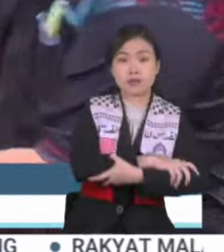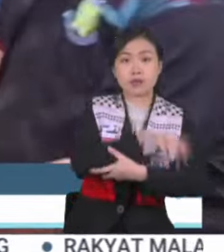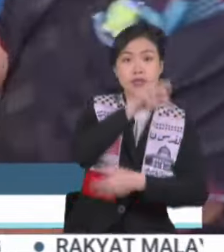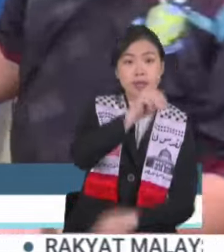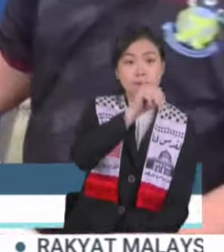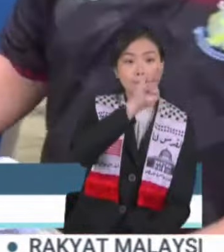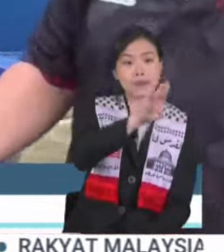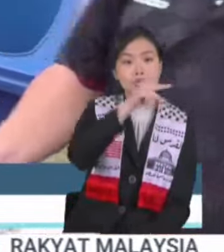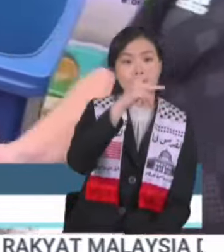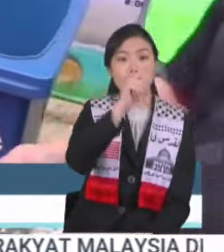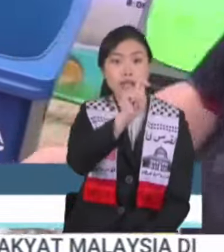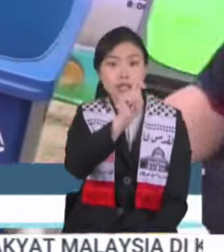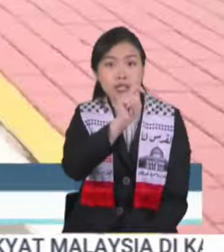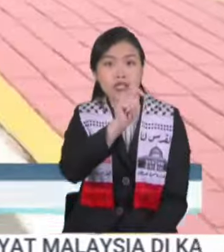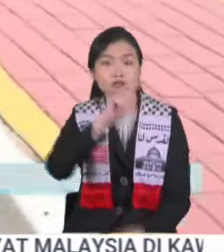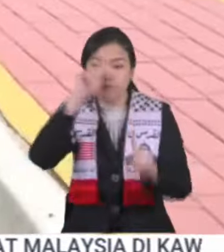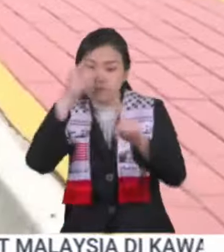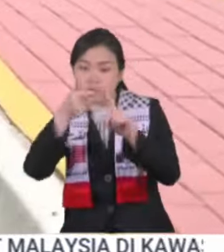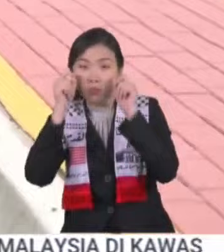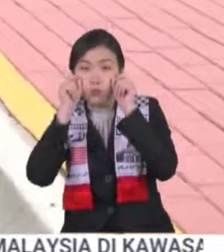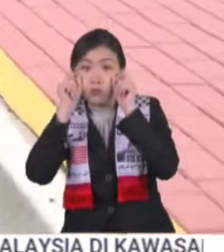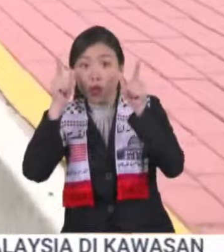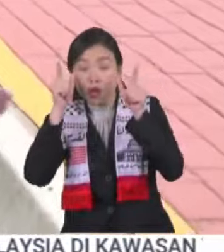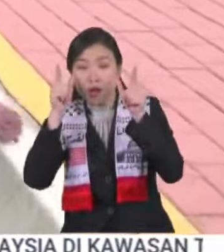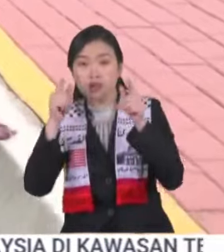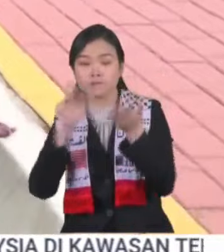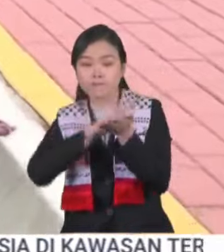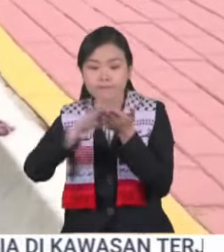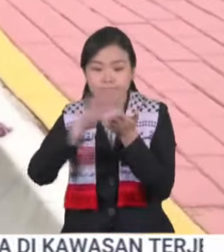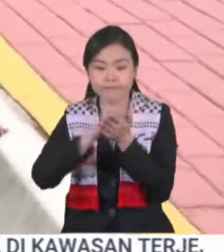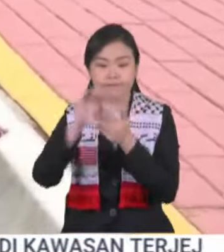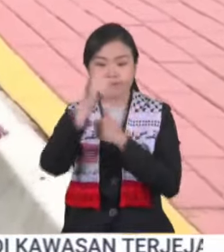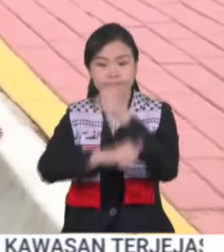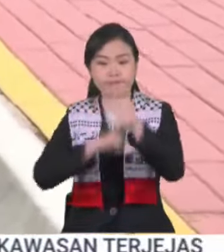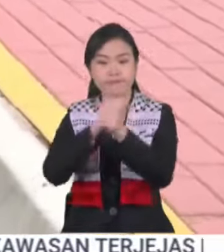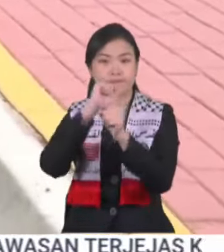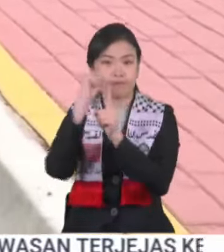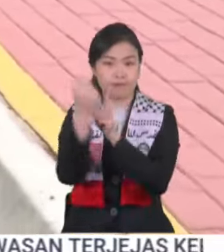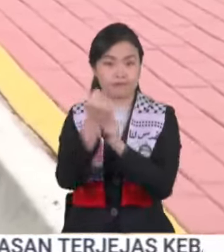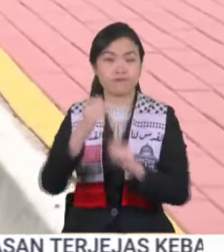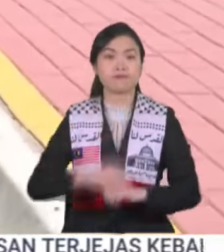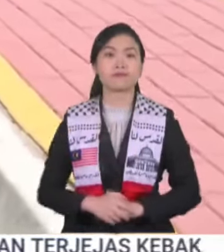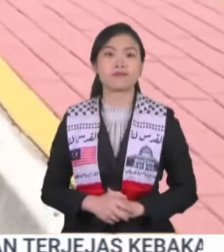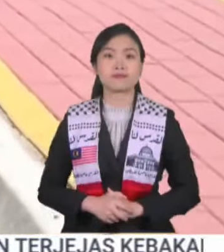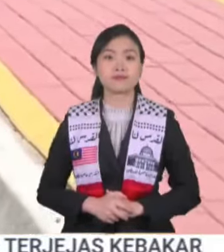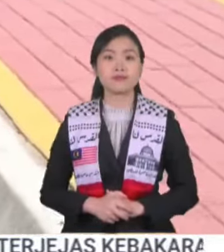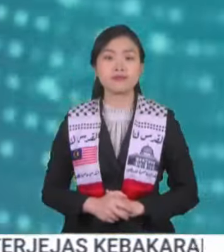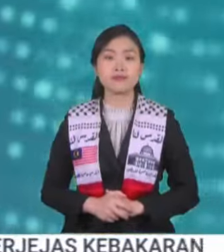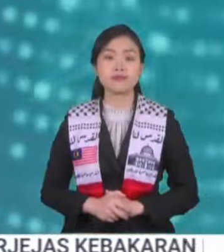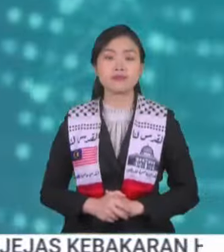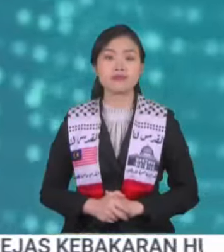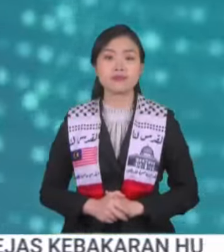Kuala Terengganu bertujuan meningkatkan kesedaran tentang kebersihan alam sekitar.